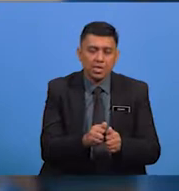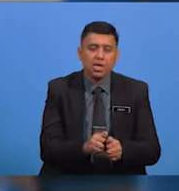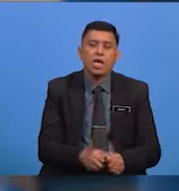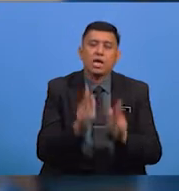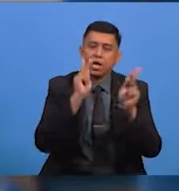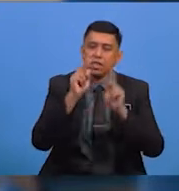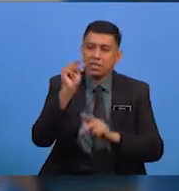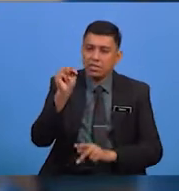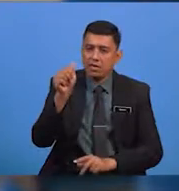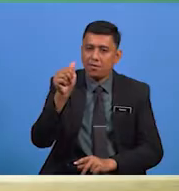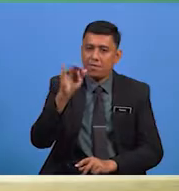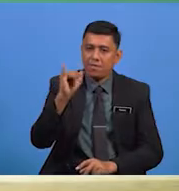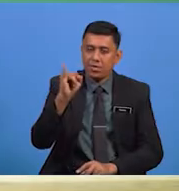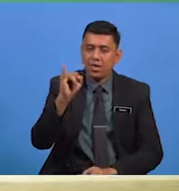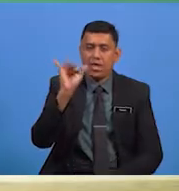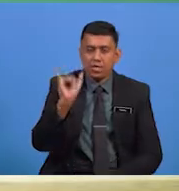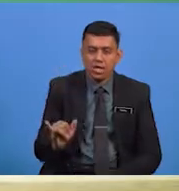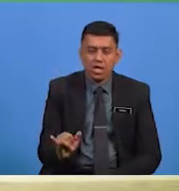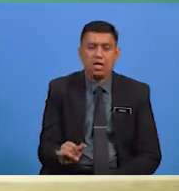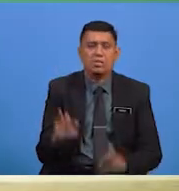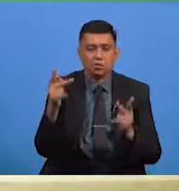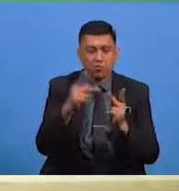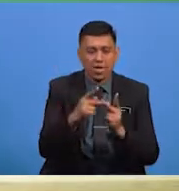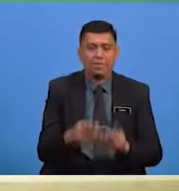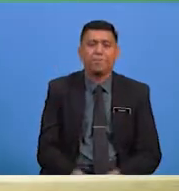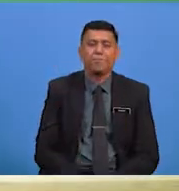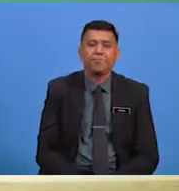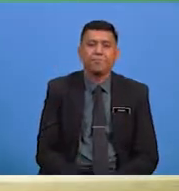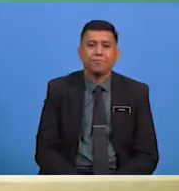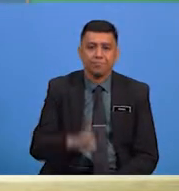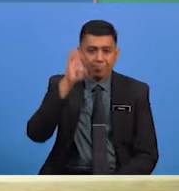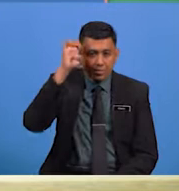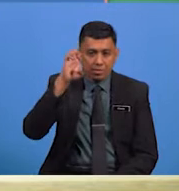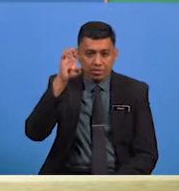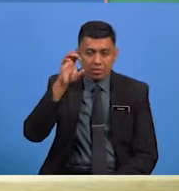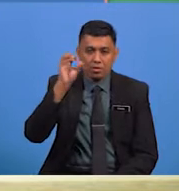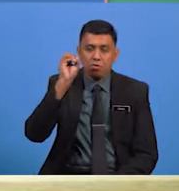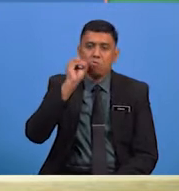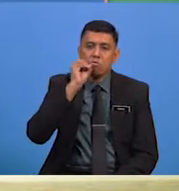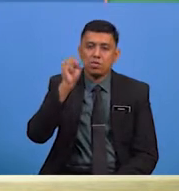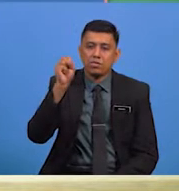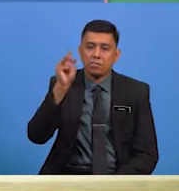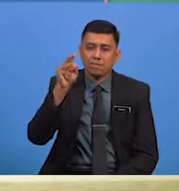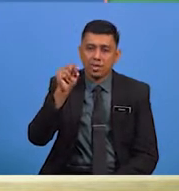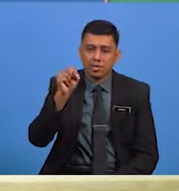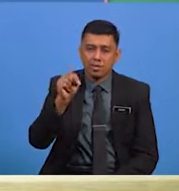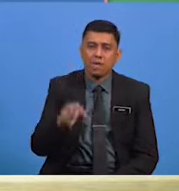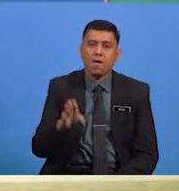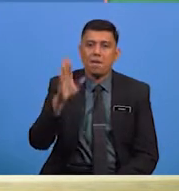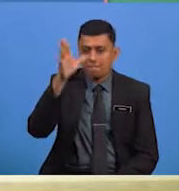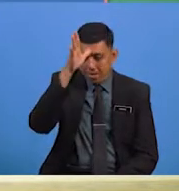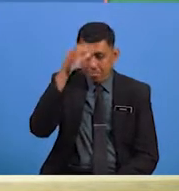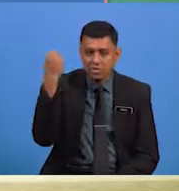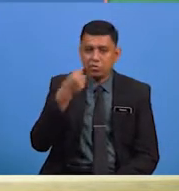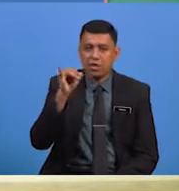nafi yang sesuai. Ayat yang pertama, Encik Osman, bapa saudara